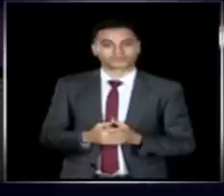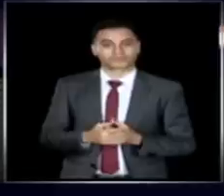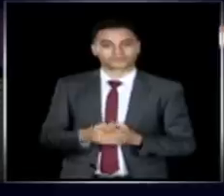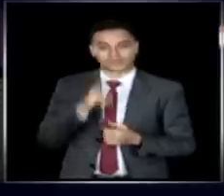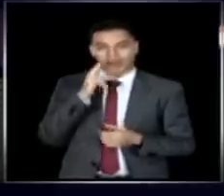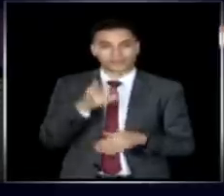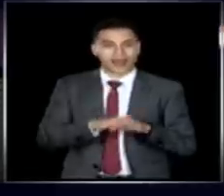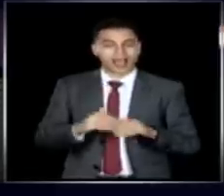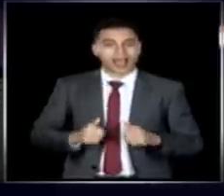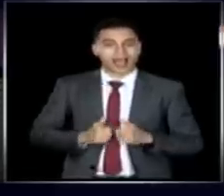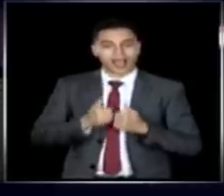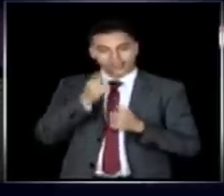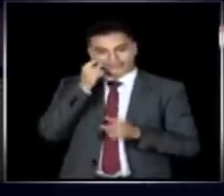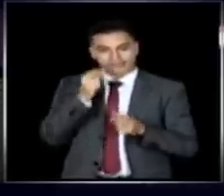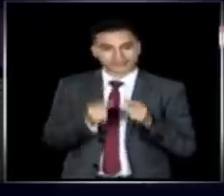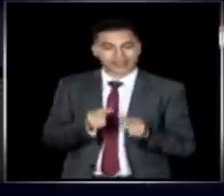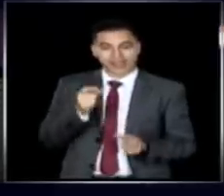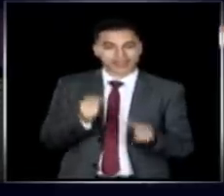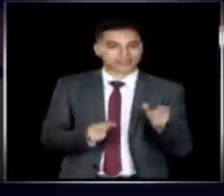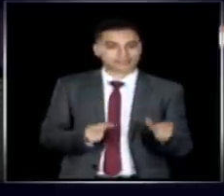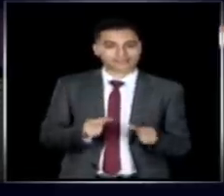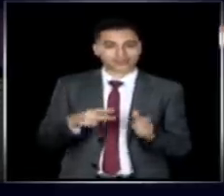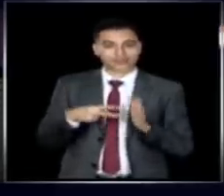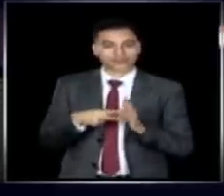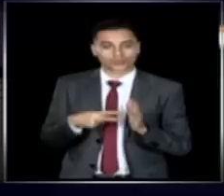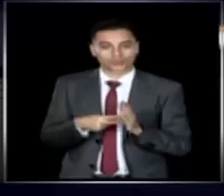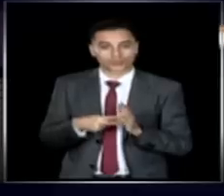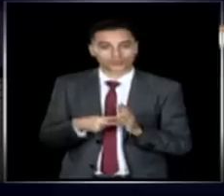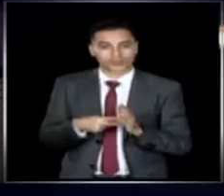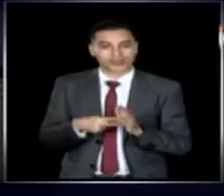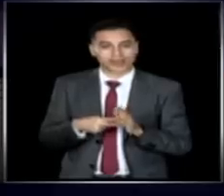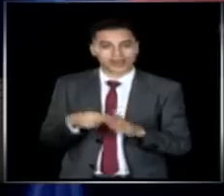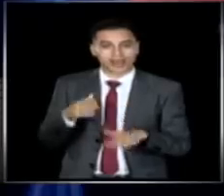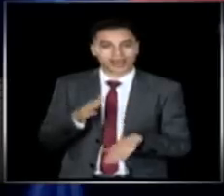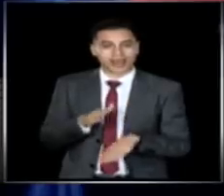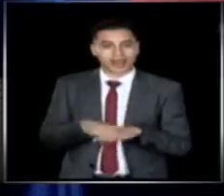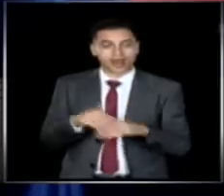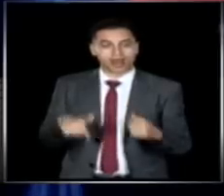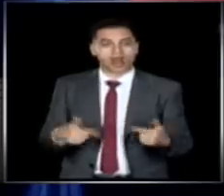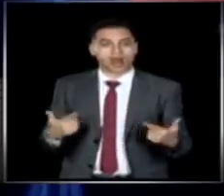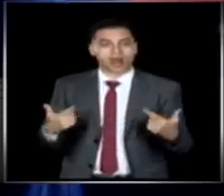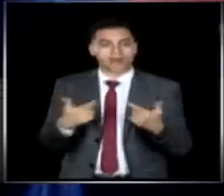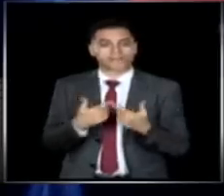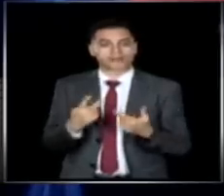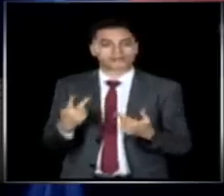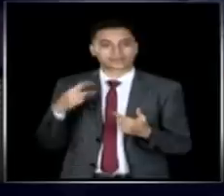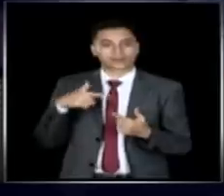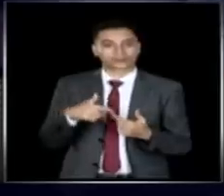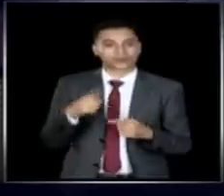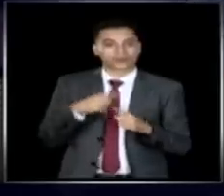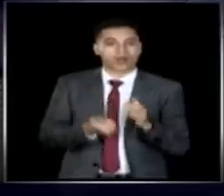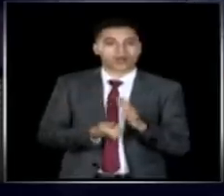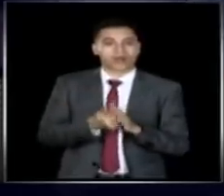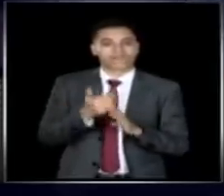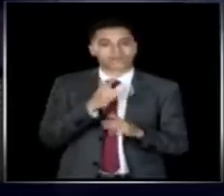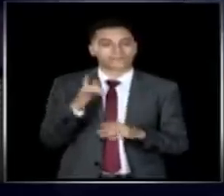بتتكلم على حياة شخصيات سورية أثناء نكسة 67. أفضل 100 رواية. من